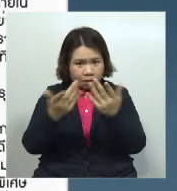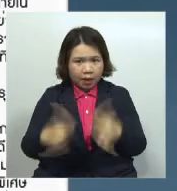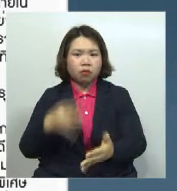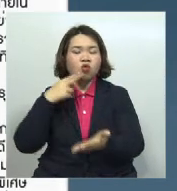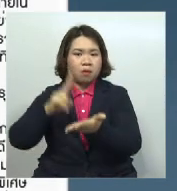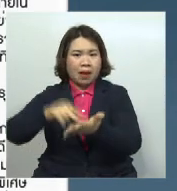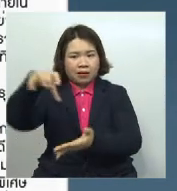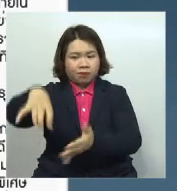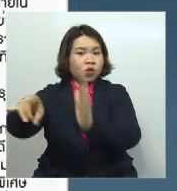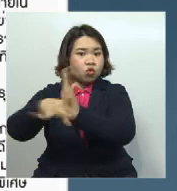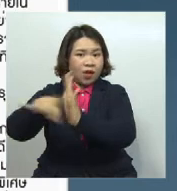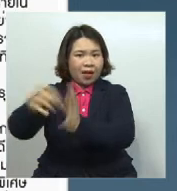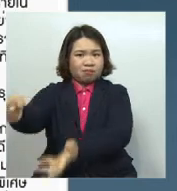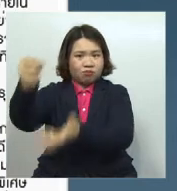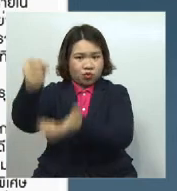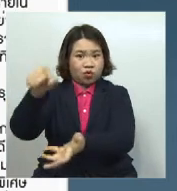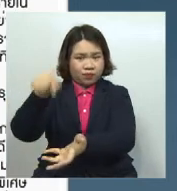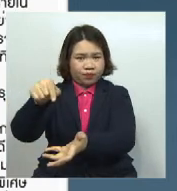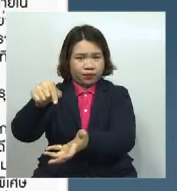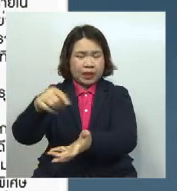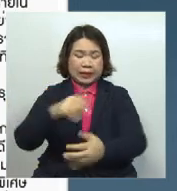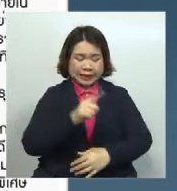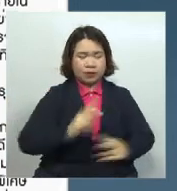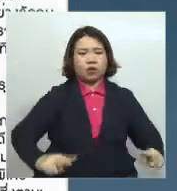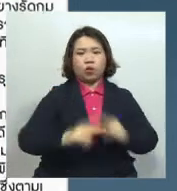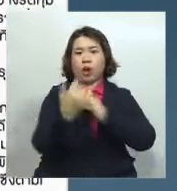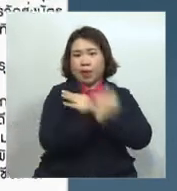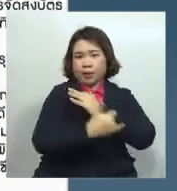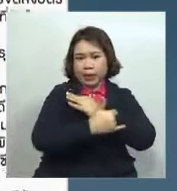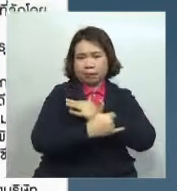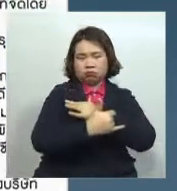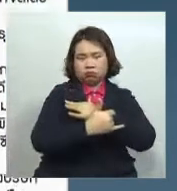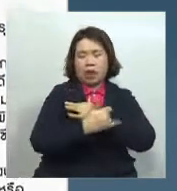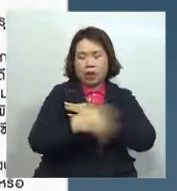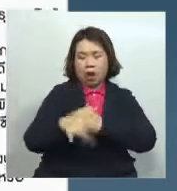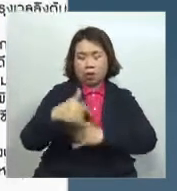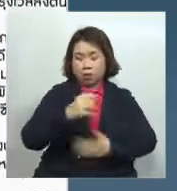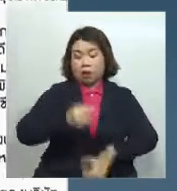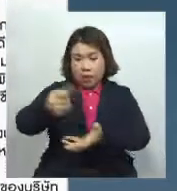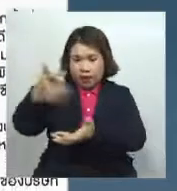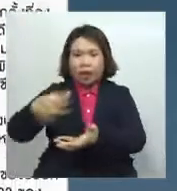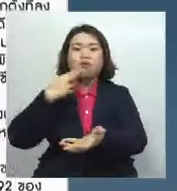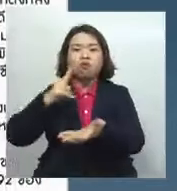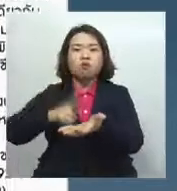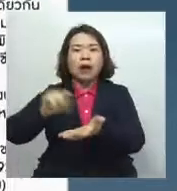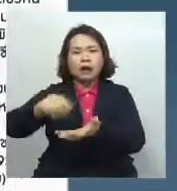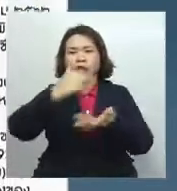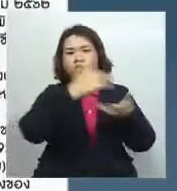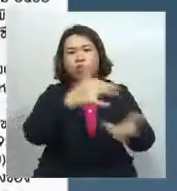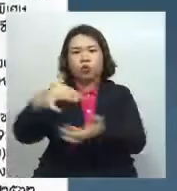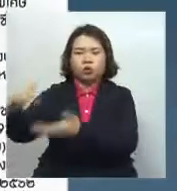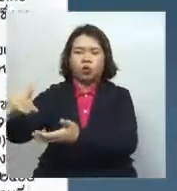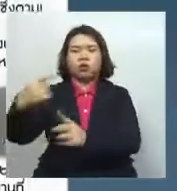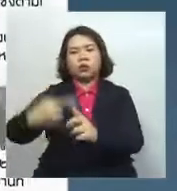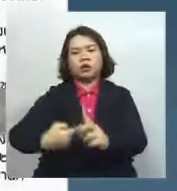ห่าถูง Meswทไดรบมาจากกระโทรงการต่ประเทศจะต้องส่งออกจากบริษัทปริศนีไทยเที่ยวสุดท้าย 23